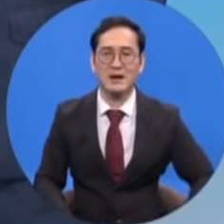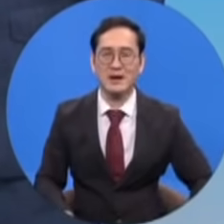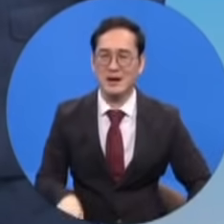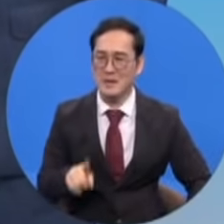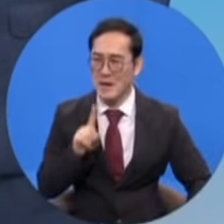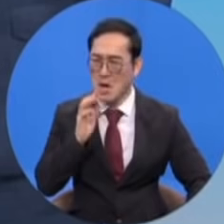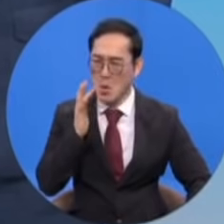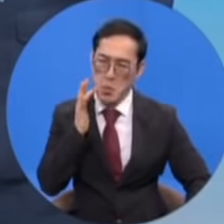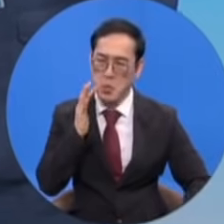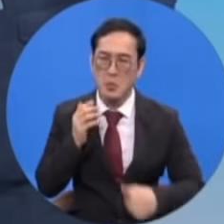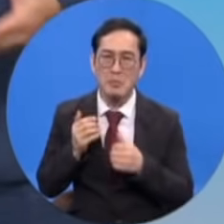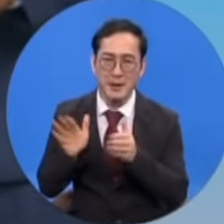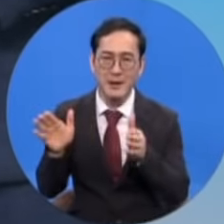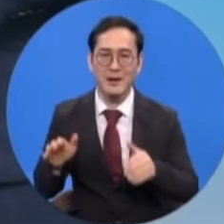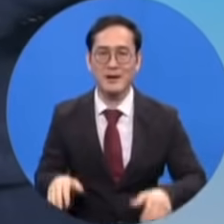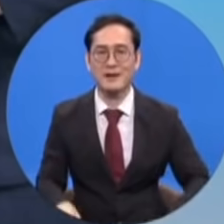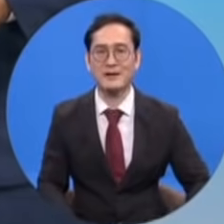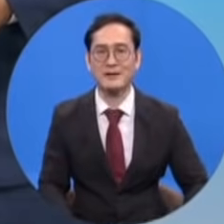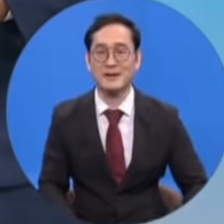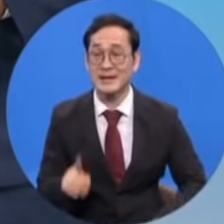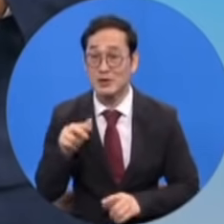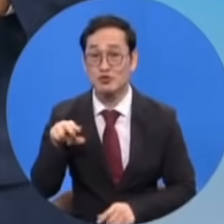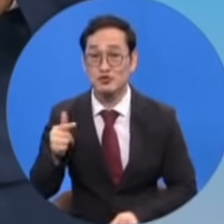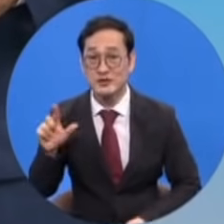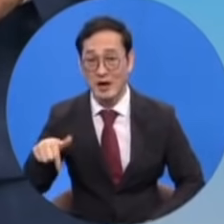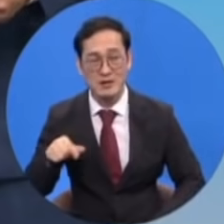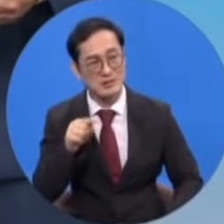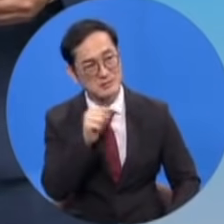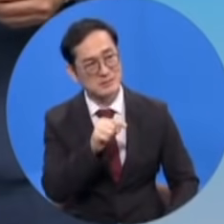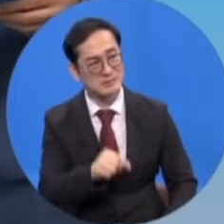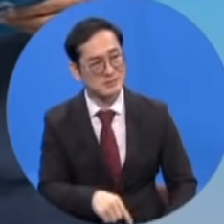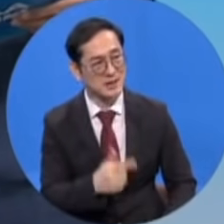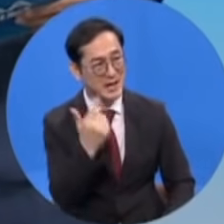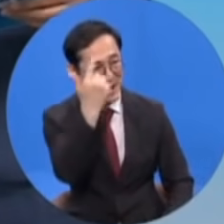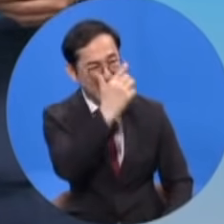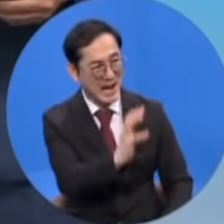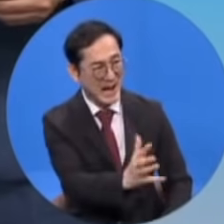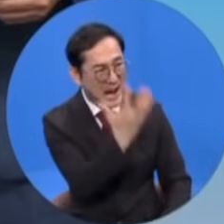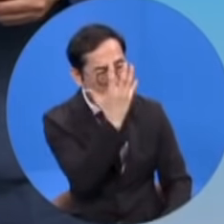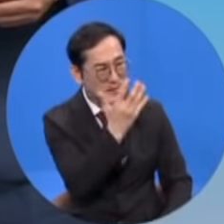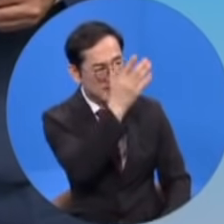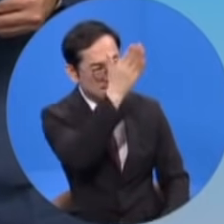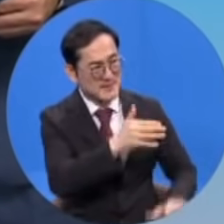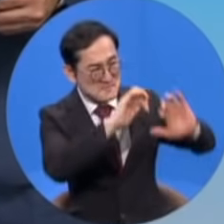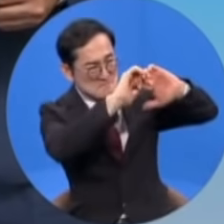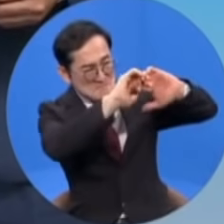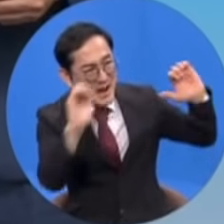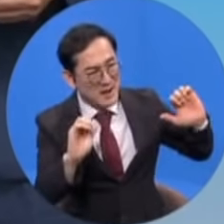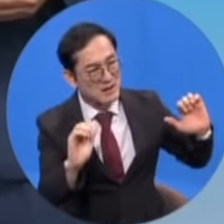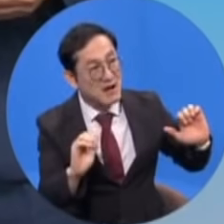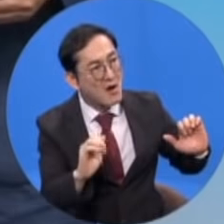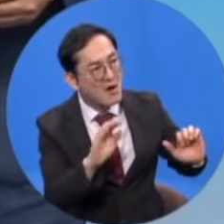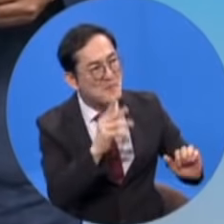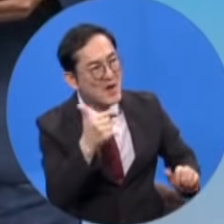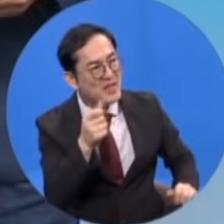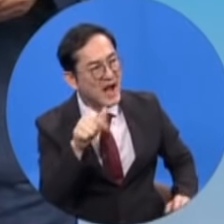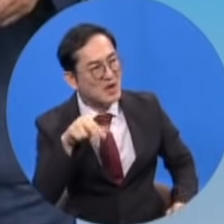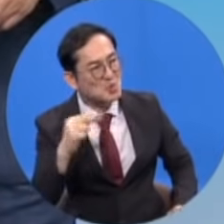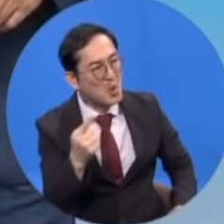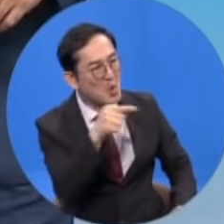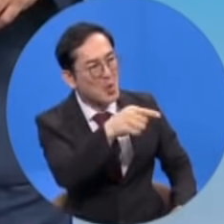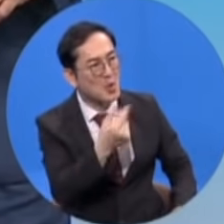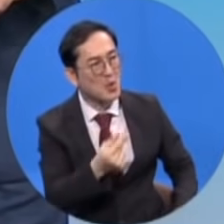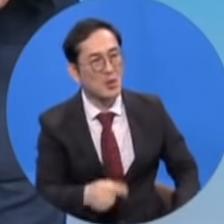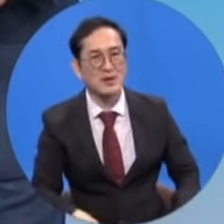마찬가지입니다 이준석 대표는 이재명 지사를 겨냥해서 가면을 확 찢어 내고 나니까 변학도 가 보인다 라는 말을 했습니다